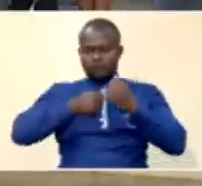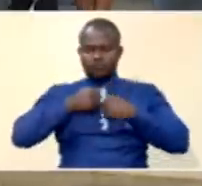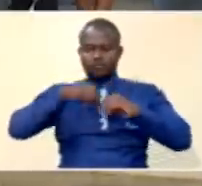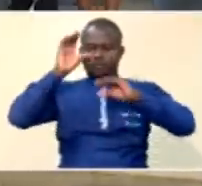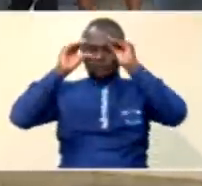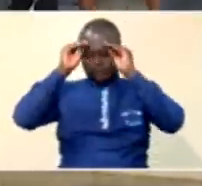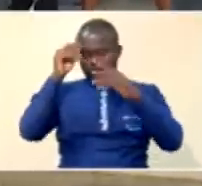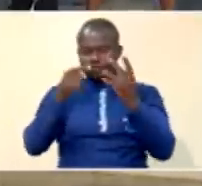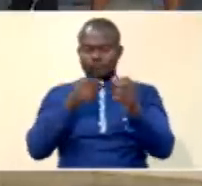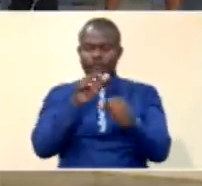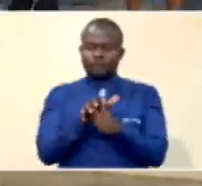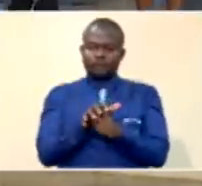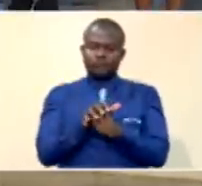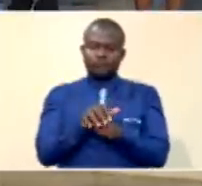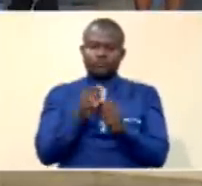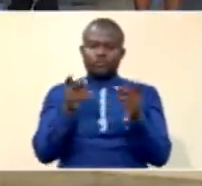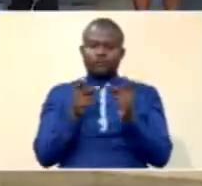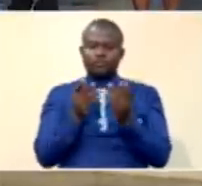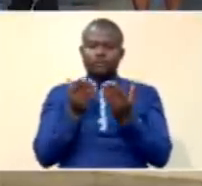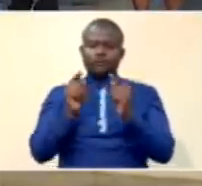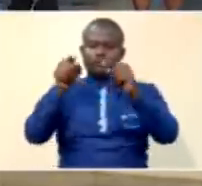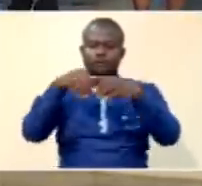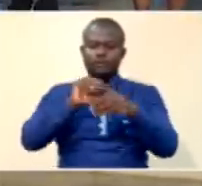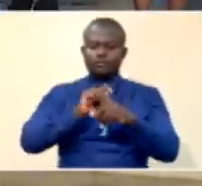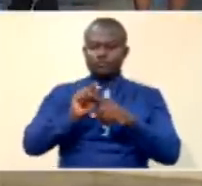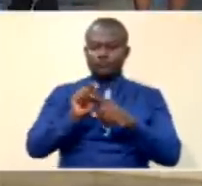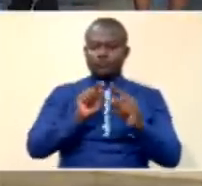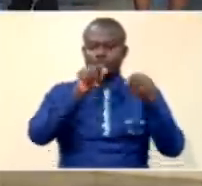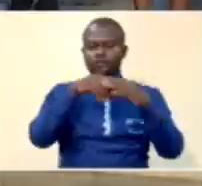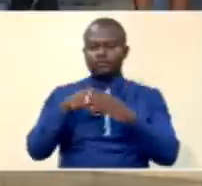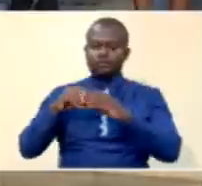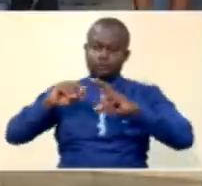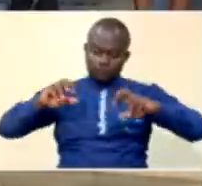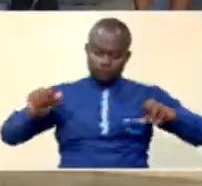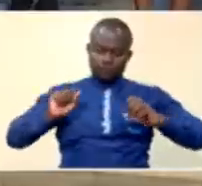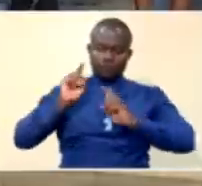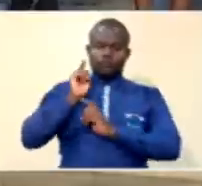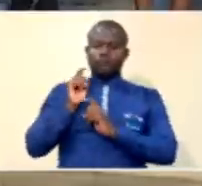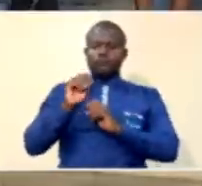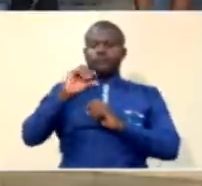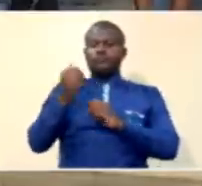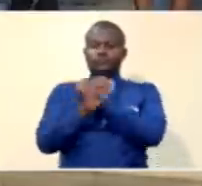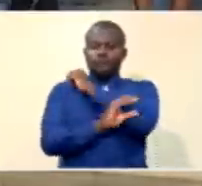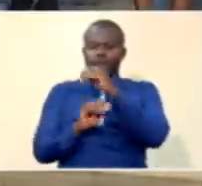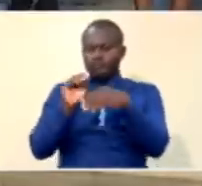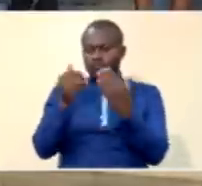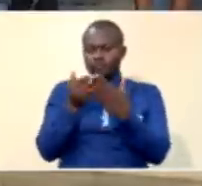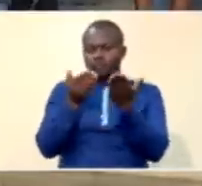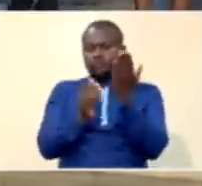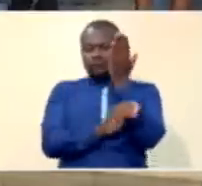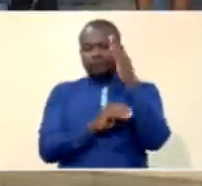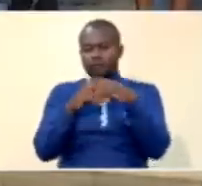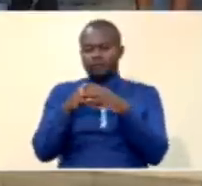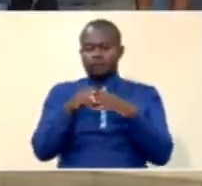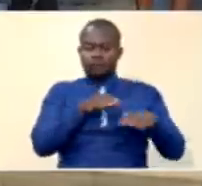byinshi. Hari aho yagiye mu mahugurwa, hari aho yagiye kubungabunga umutekano hanze y'igihugu, nko muri ibyo bihugu, haba